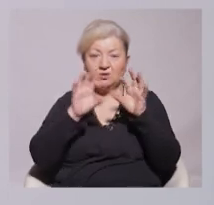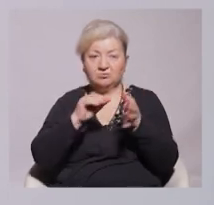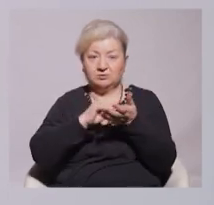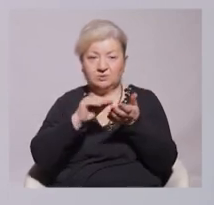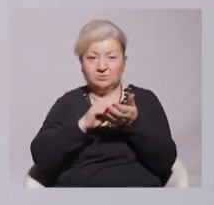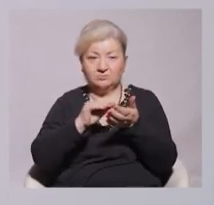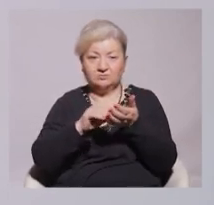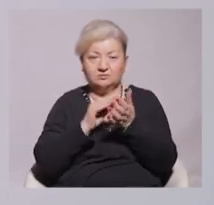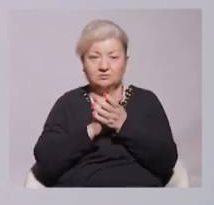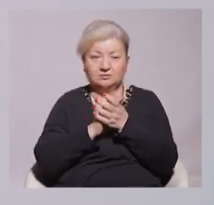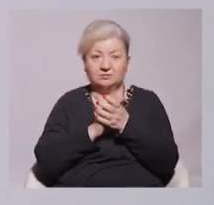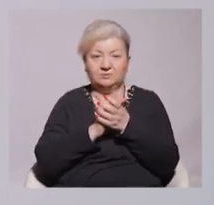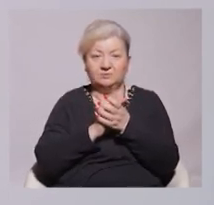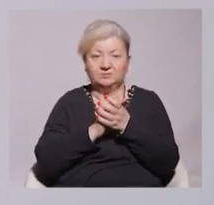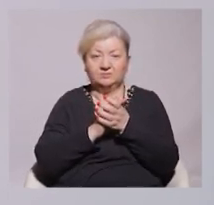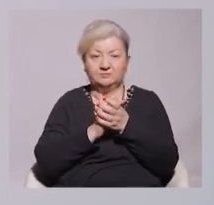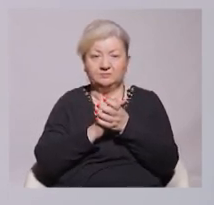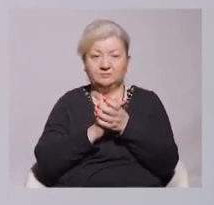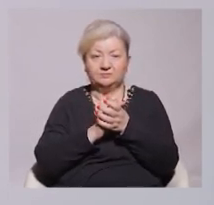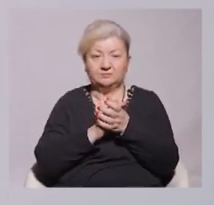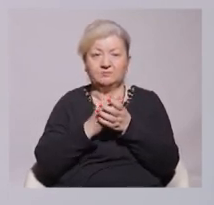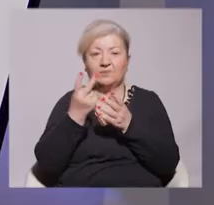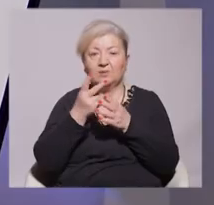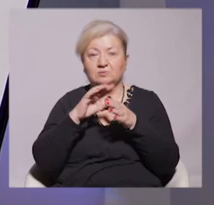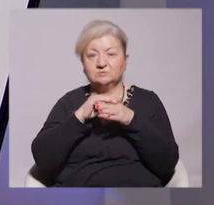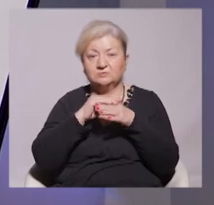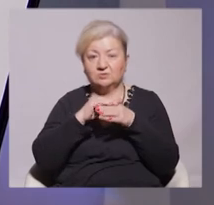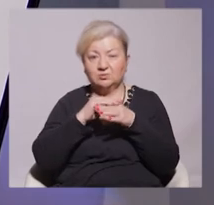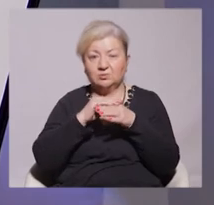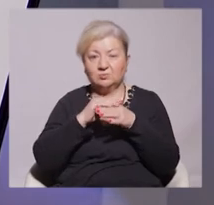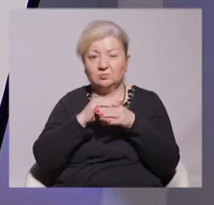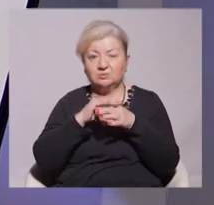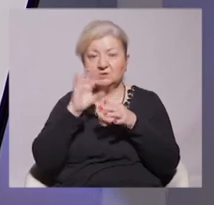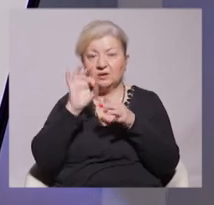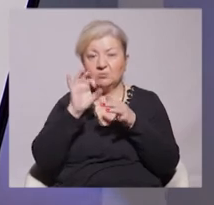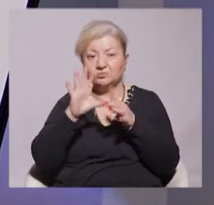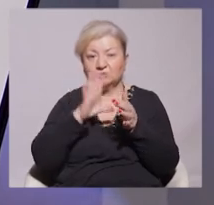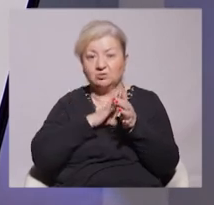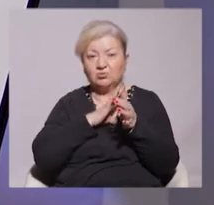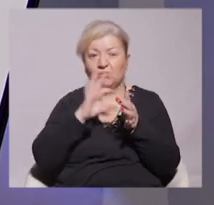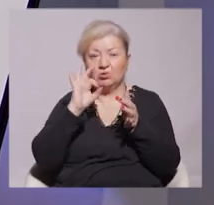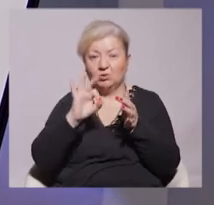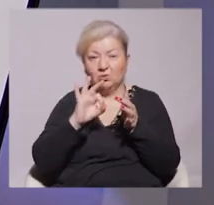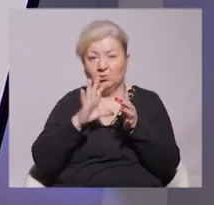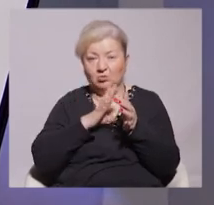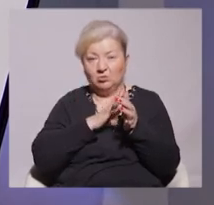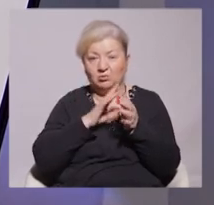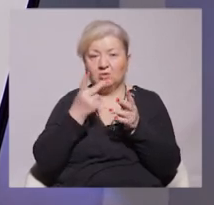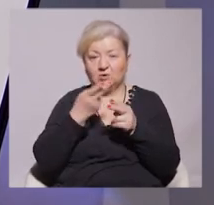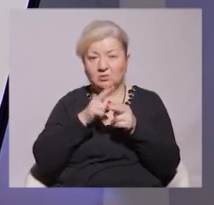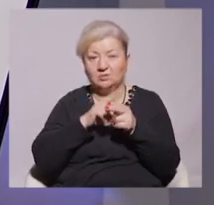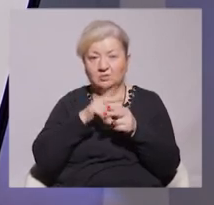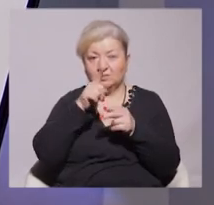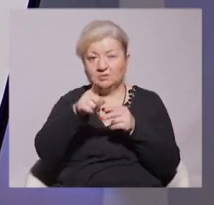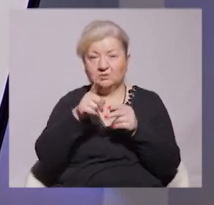M1 V, ანუ საწყისი იმპულსი, მეორე სხეულის იმპულსი იყო 0. ამიტომ ეს არის საწყისი იმპულსი